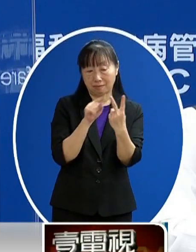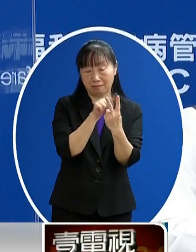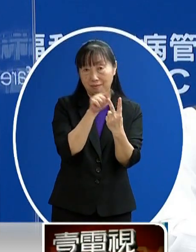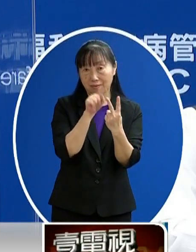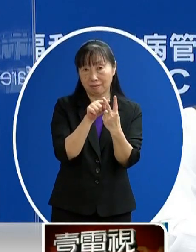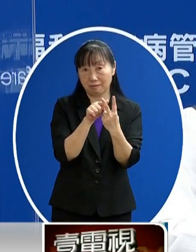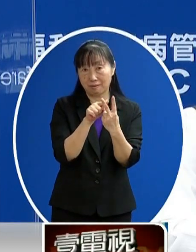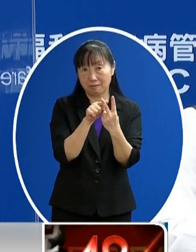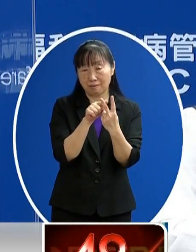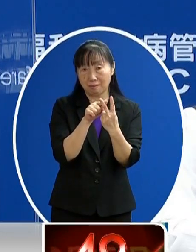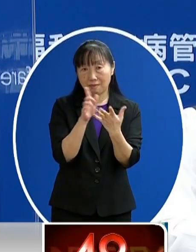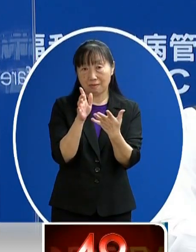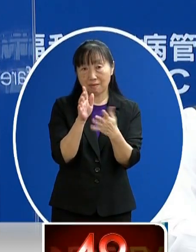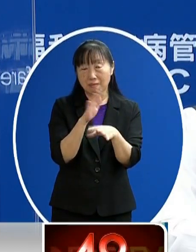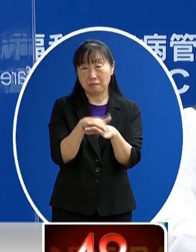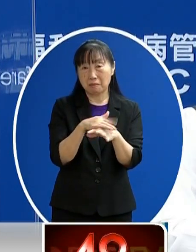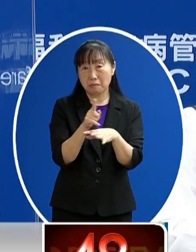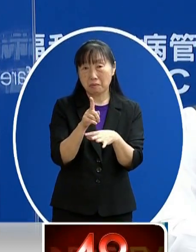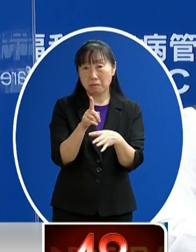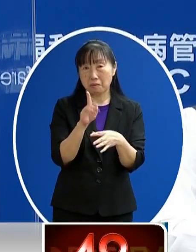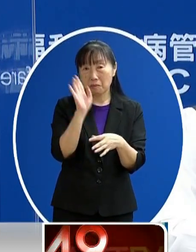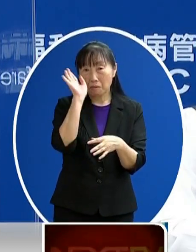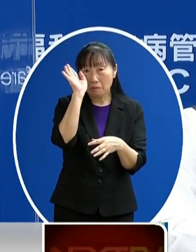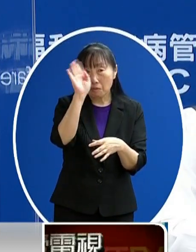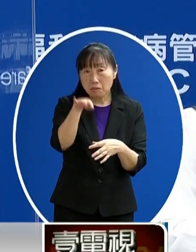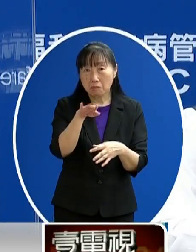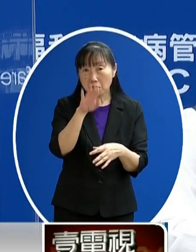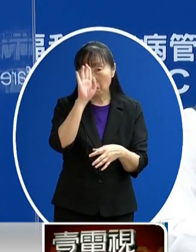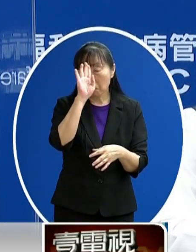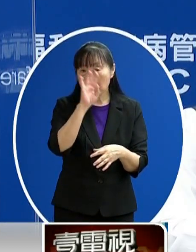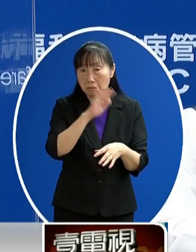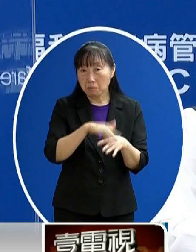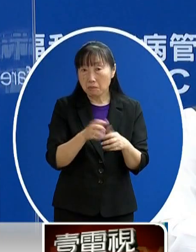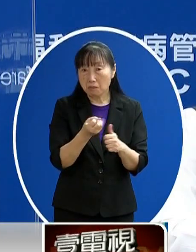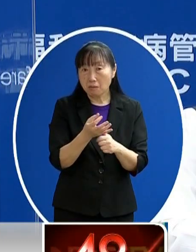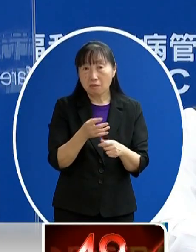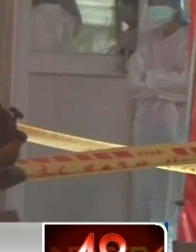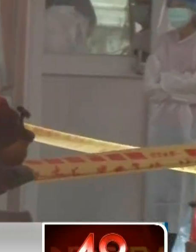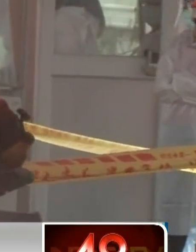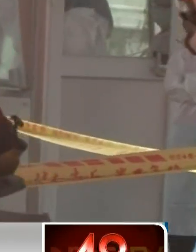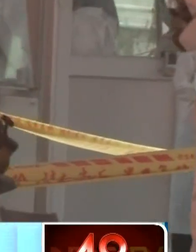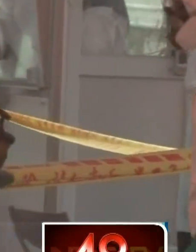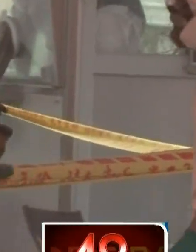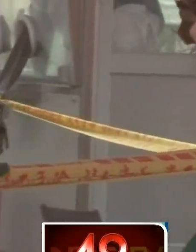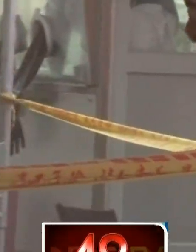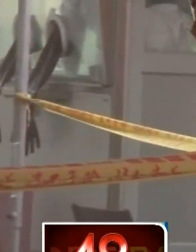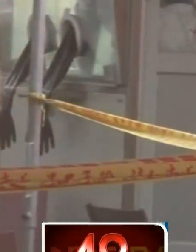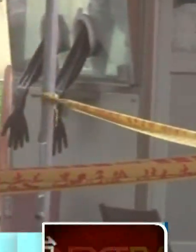会不会确诊，这没有人知道，但以时序来讲可能性相对的低。